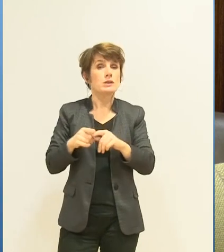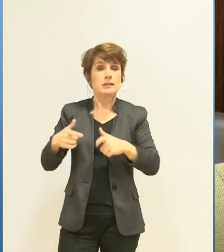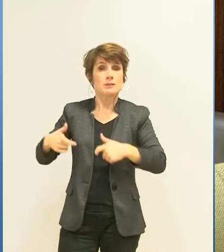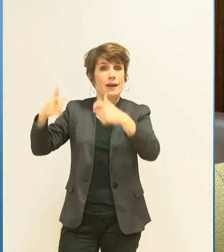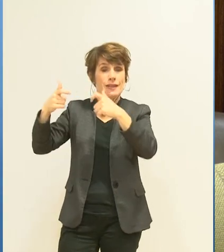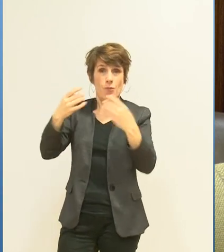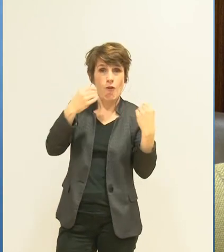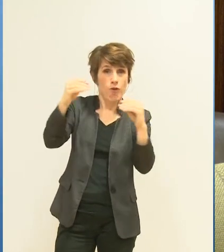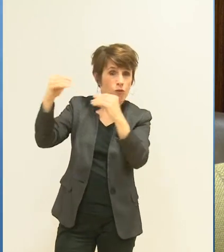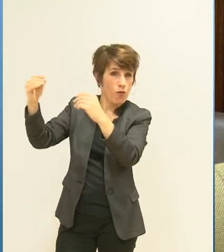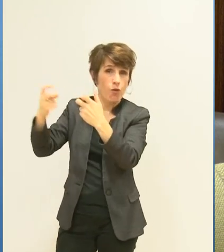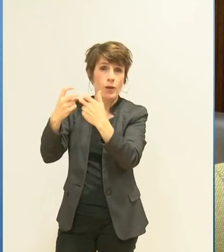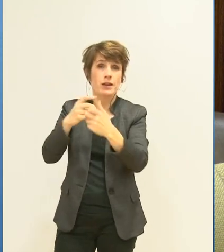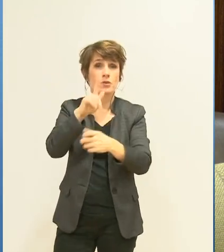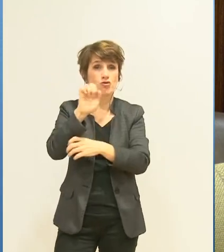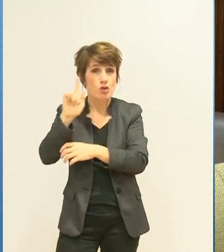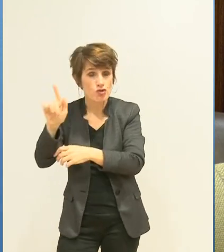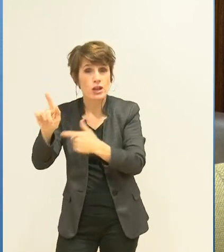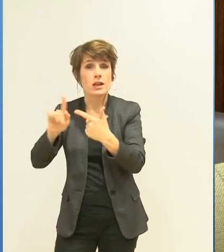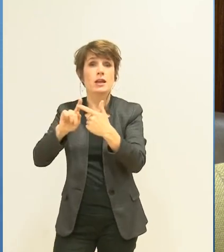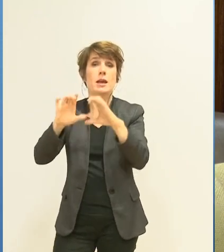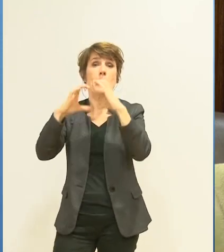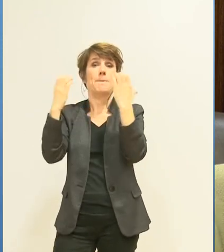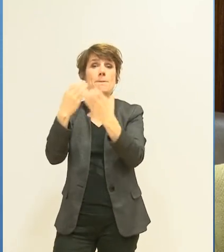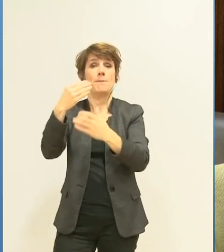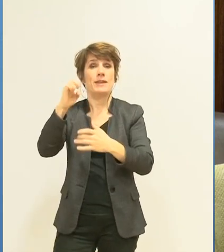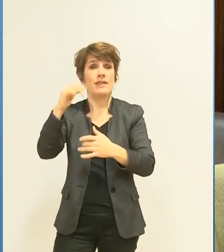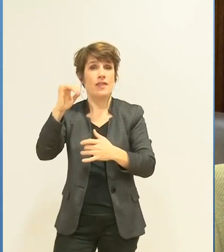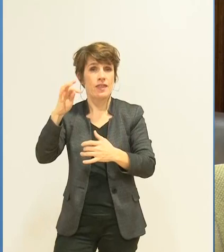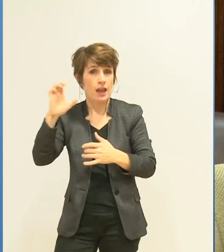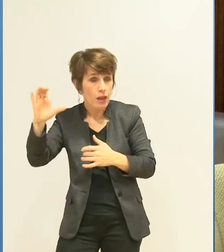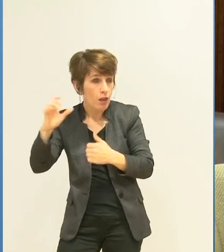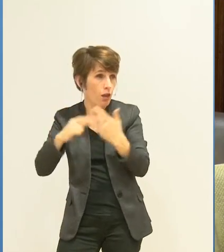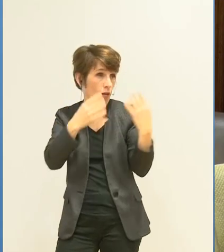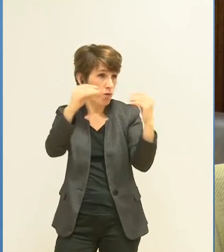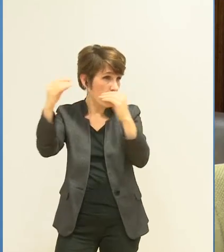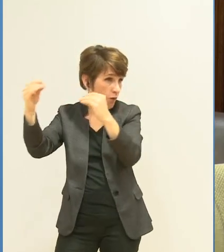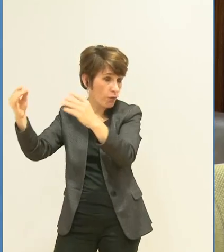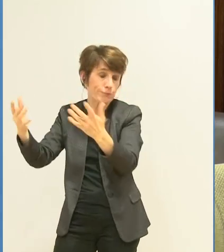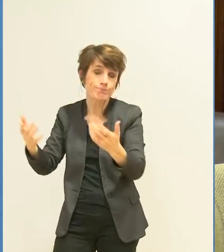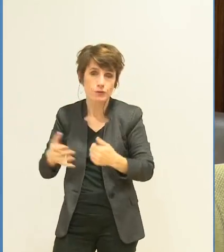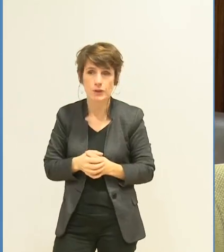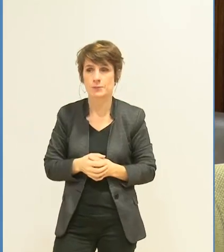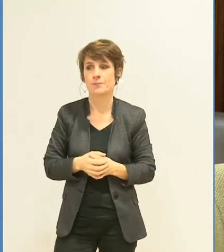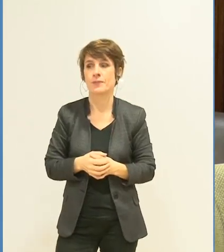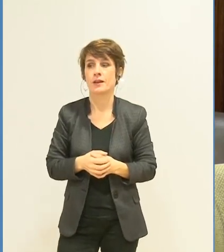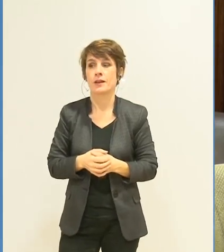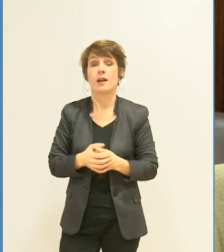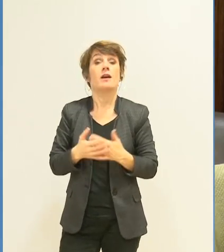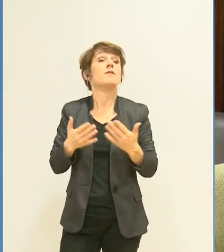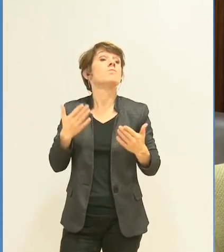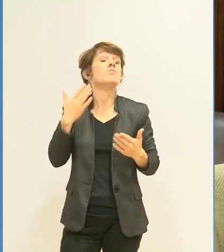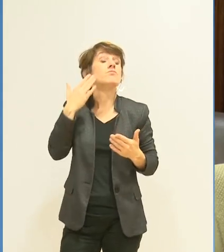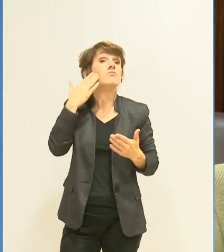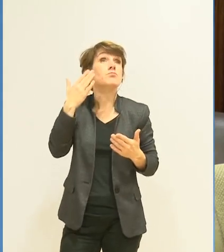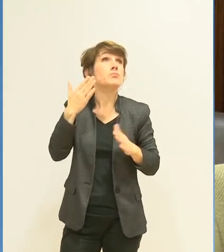âgées ou à minatec en tout cas si la situation s'améliore cela devrait nous porter à donner du souffle un